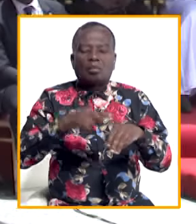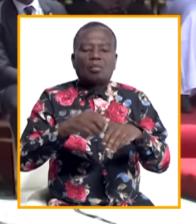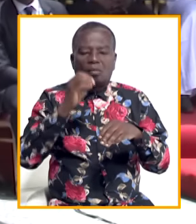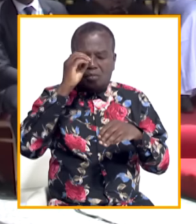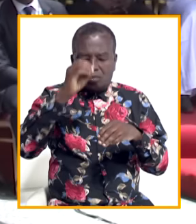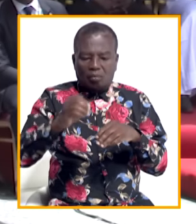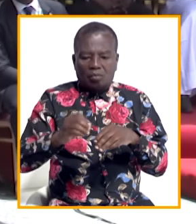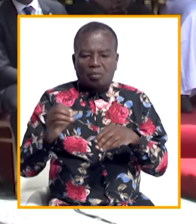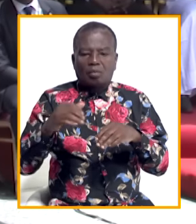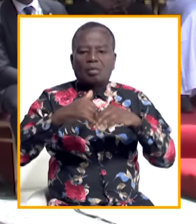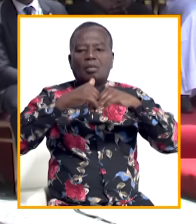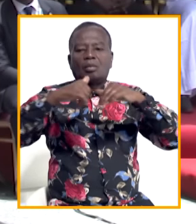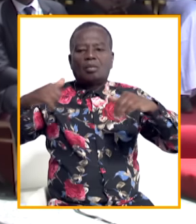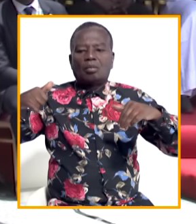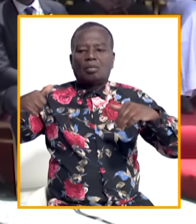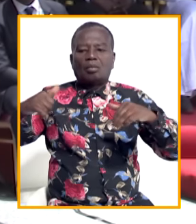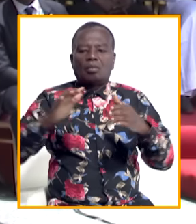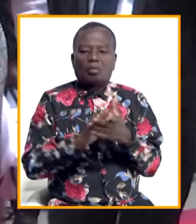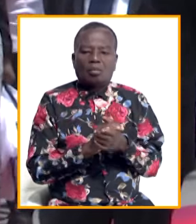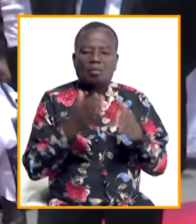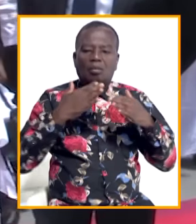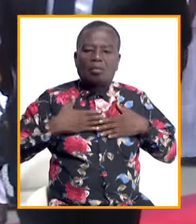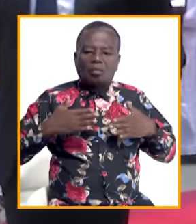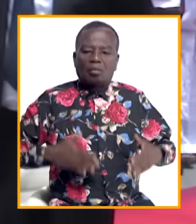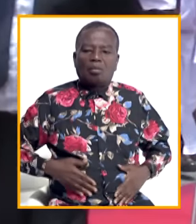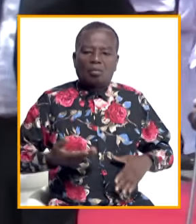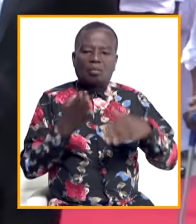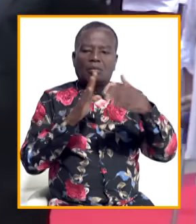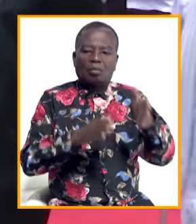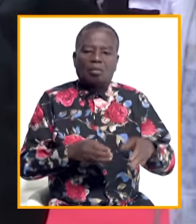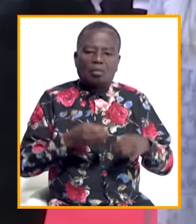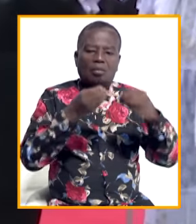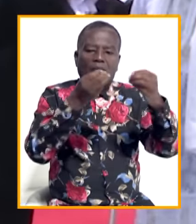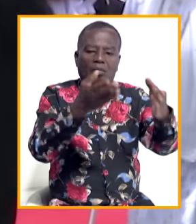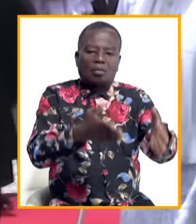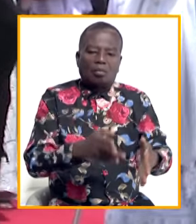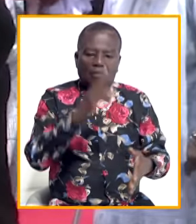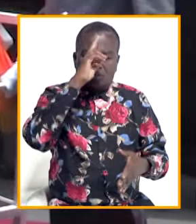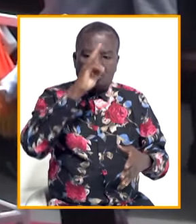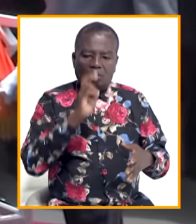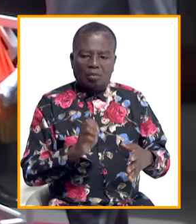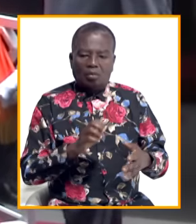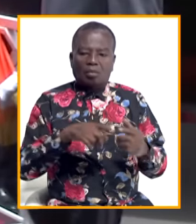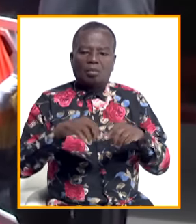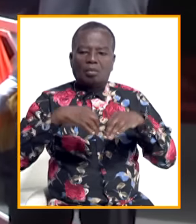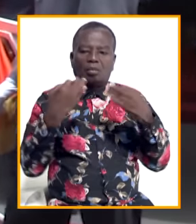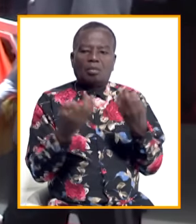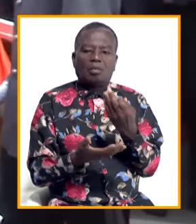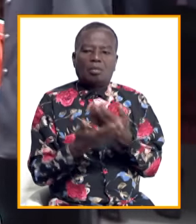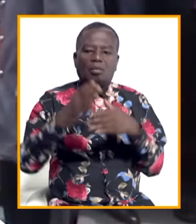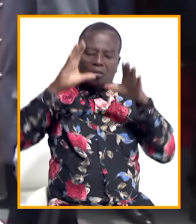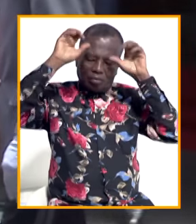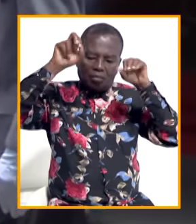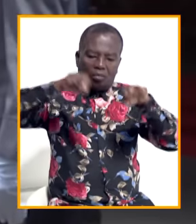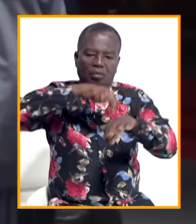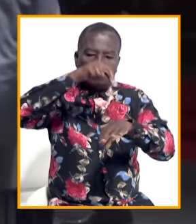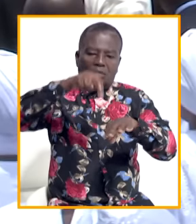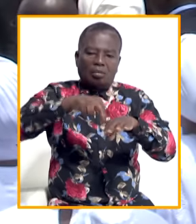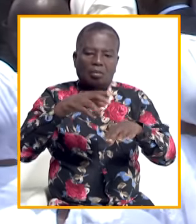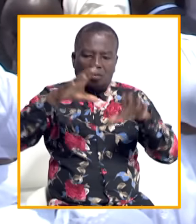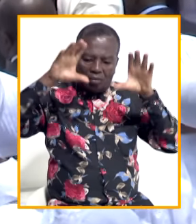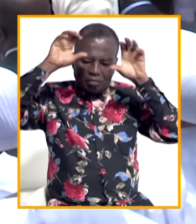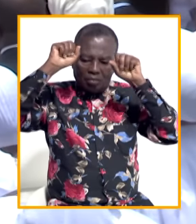adieux. La dépouille du grand serviteur de l'État a été remise à sa veuve et à sa famille par le président de la République.